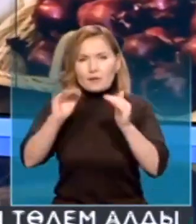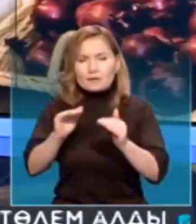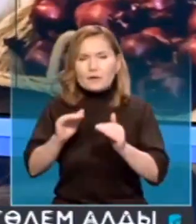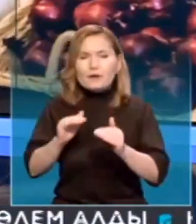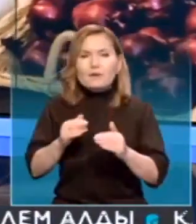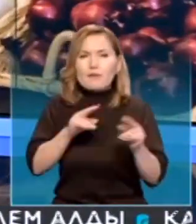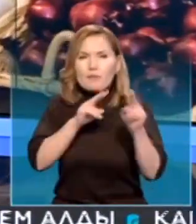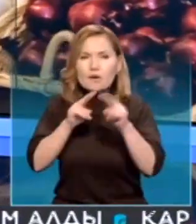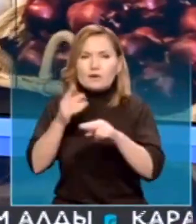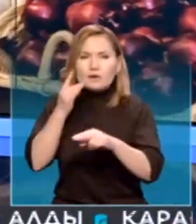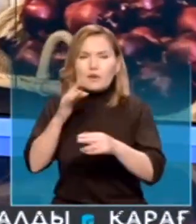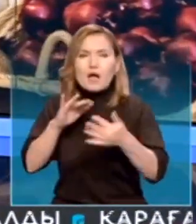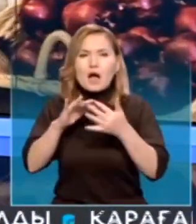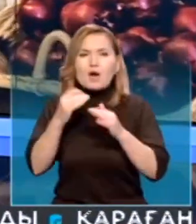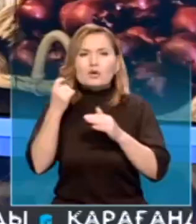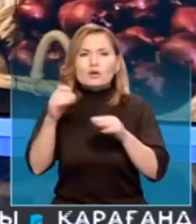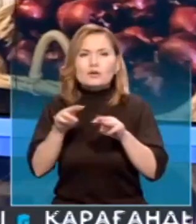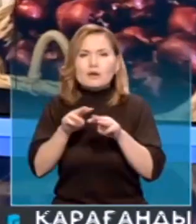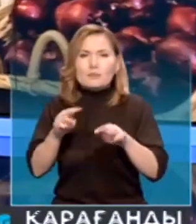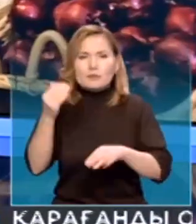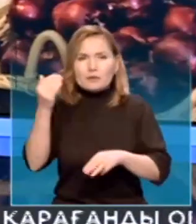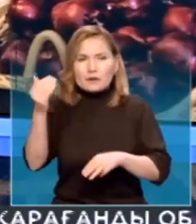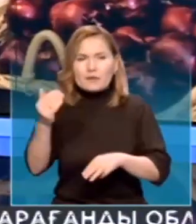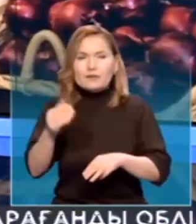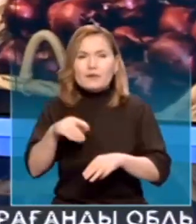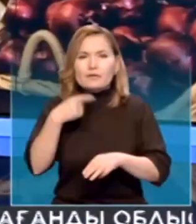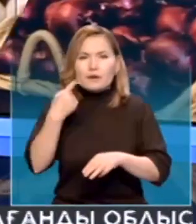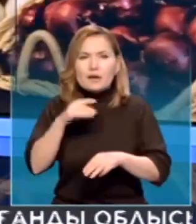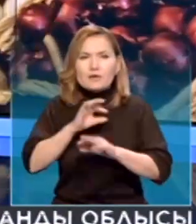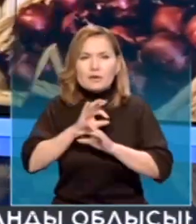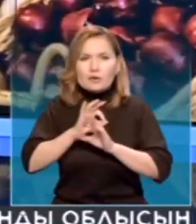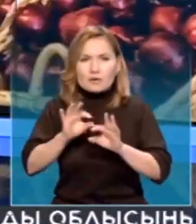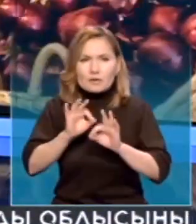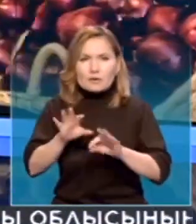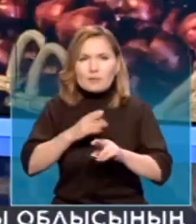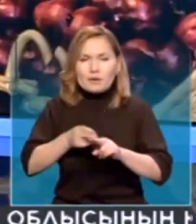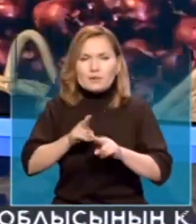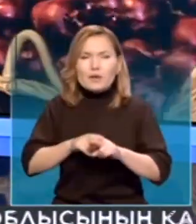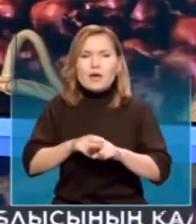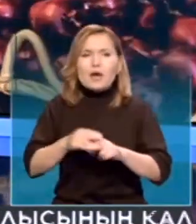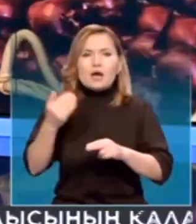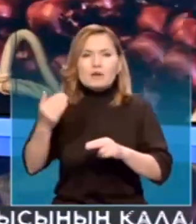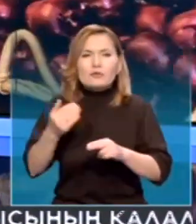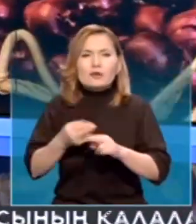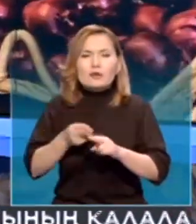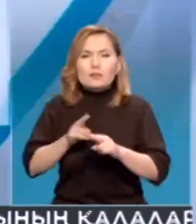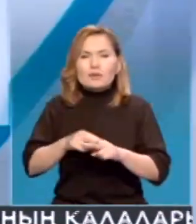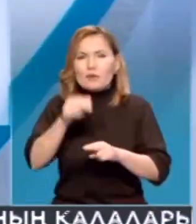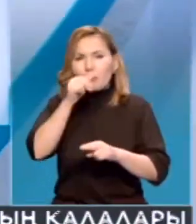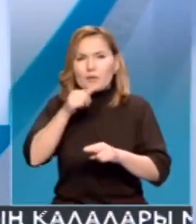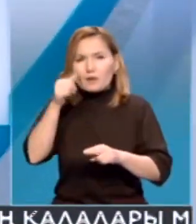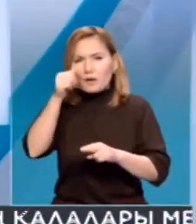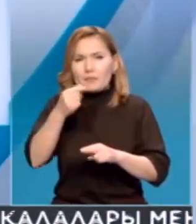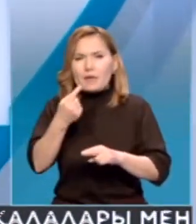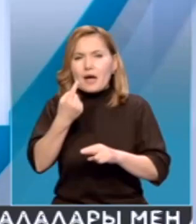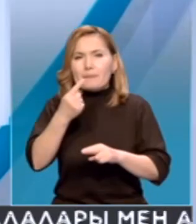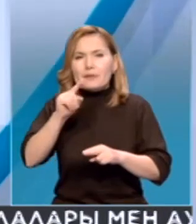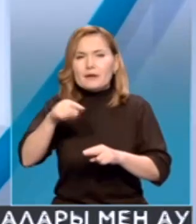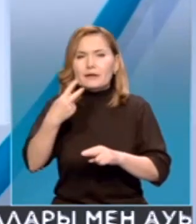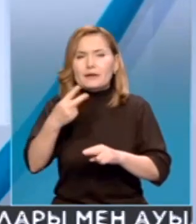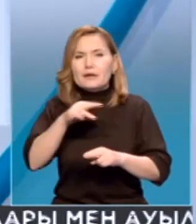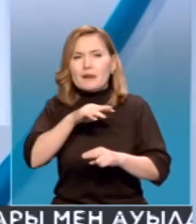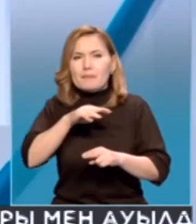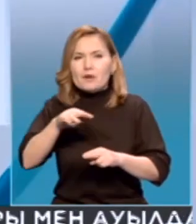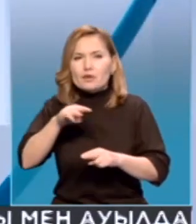жағдай бақылауда. Ауыл шаруашылығы министрі Ербол Қарашөкеев осылай деді. Оның дерегінше, былтыр 1,2 миллион